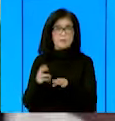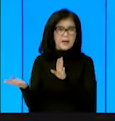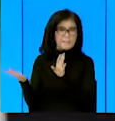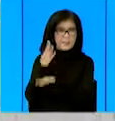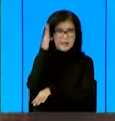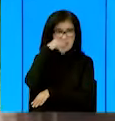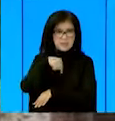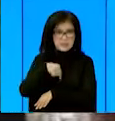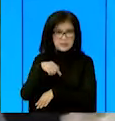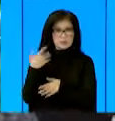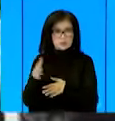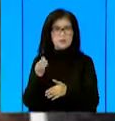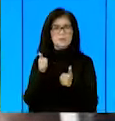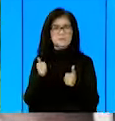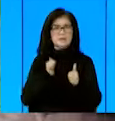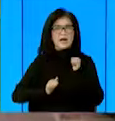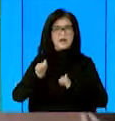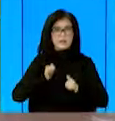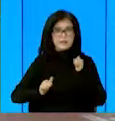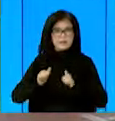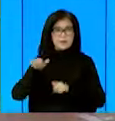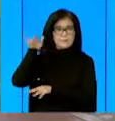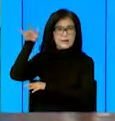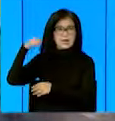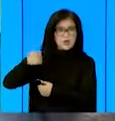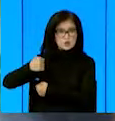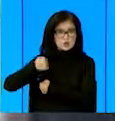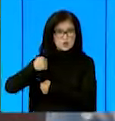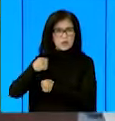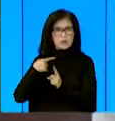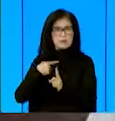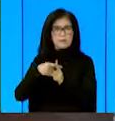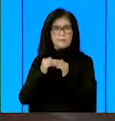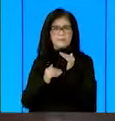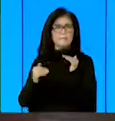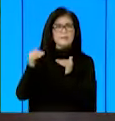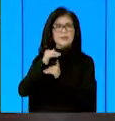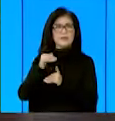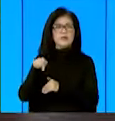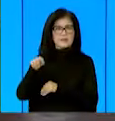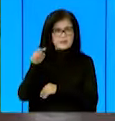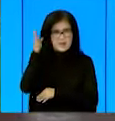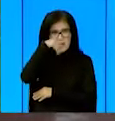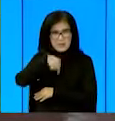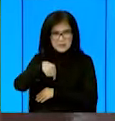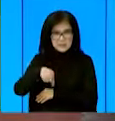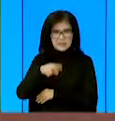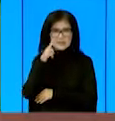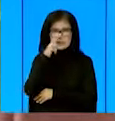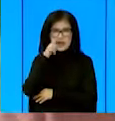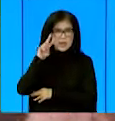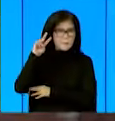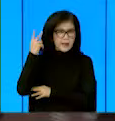ini karena besok sudah mulai beraktivitas data pengelola Bandar Soekarno Hatta mengatakan tren peningkatan mulai terjadi hari ini